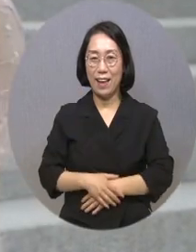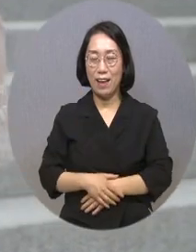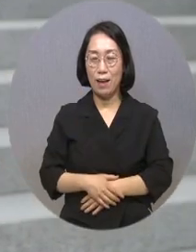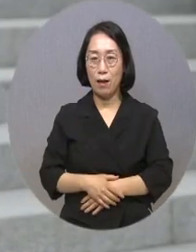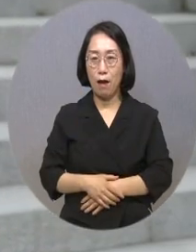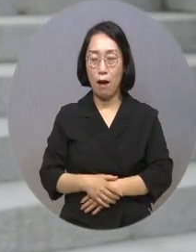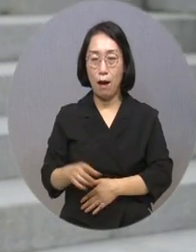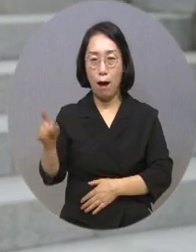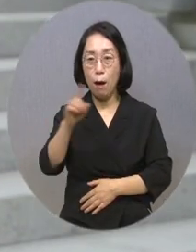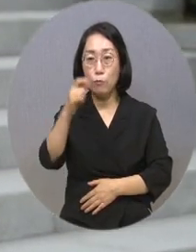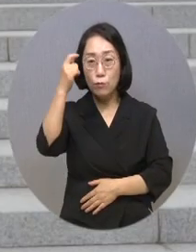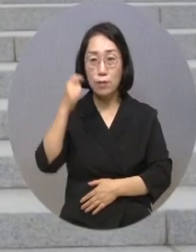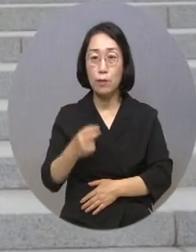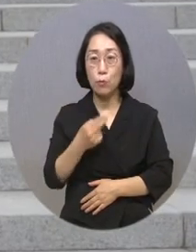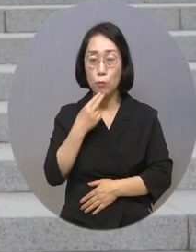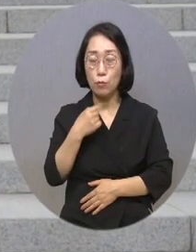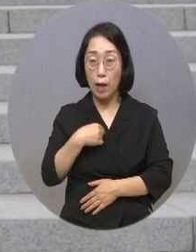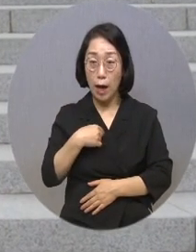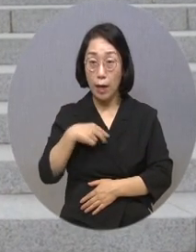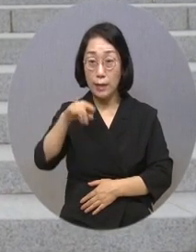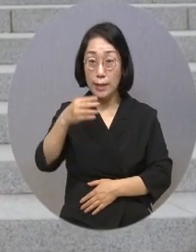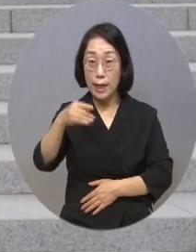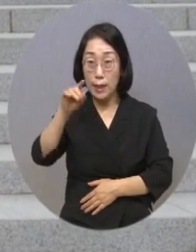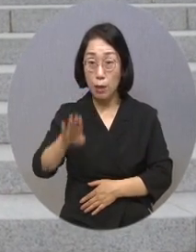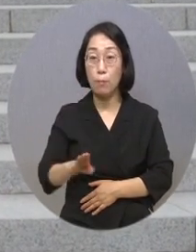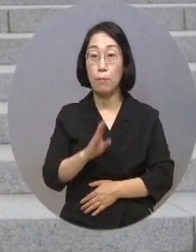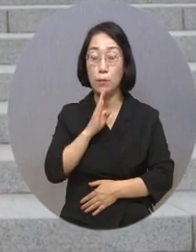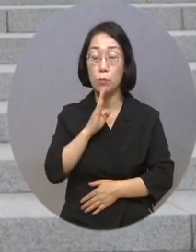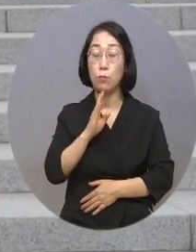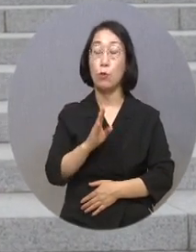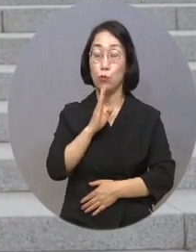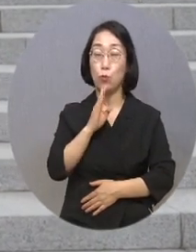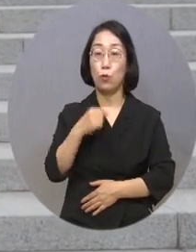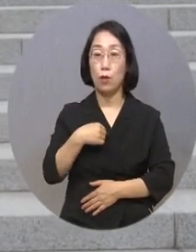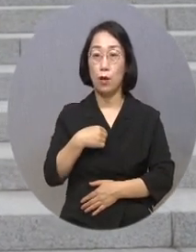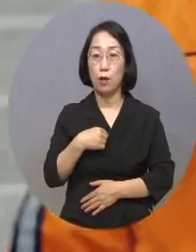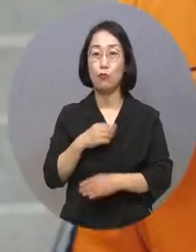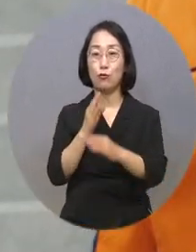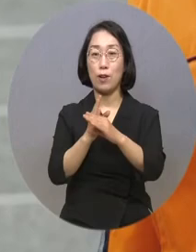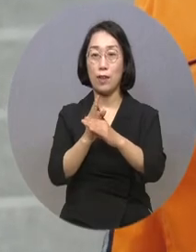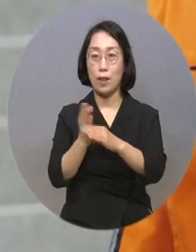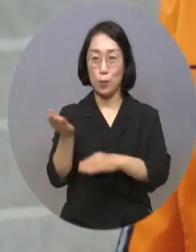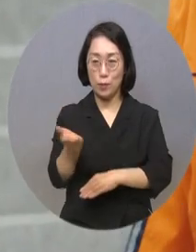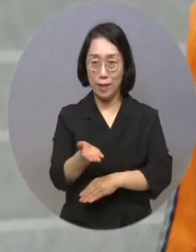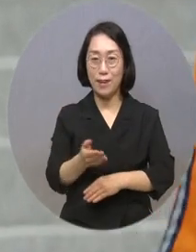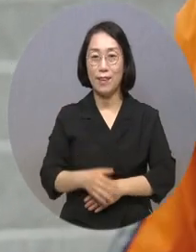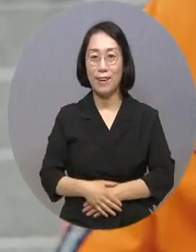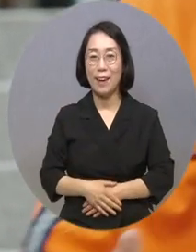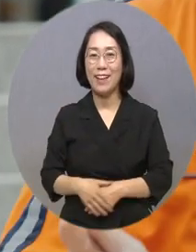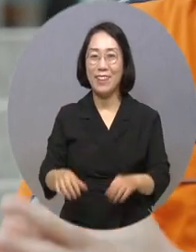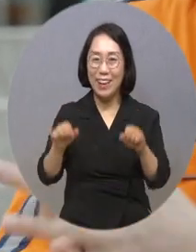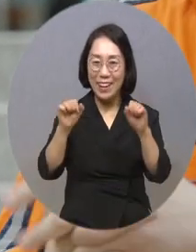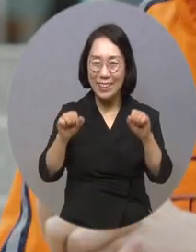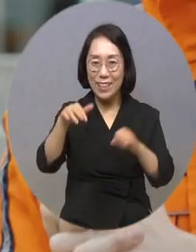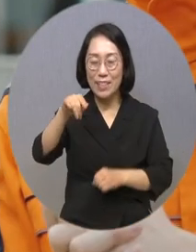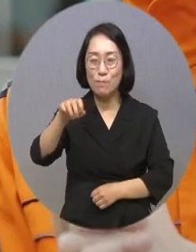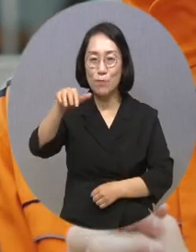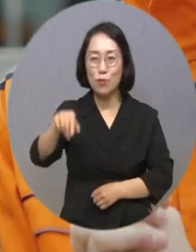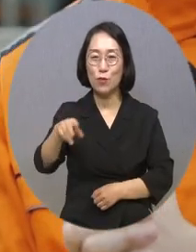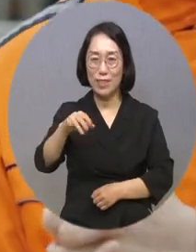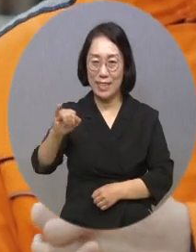반응을 안 해주시죠? 누나 오늘 셀럽인가요? 네, 제가 오늘 셀럽으로 나왔습니다. 일로 와, 가운데로 오세요, 가운데로! 네, 안녕하세요, 여러분.